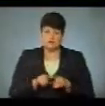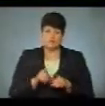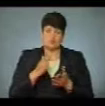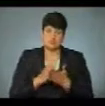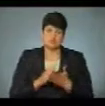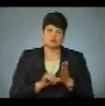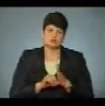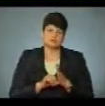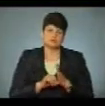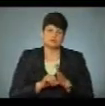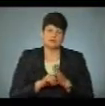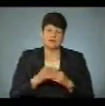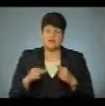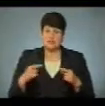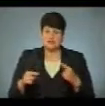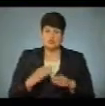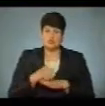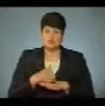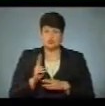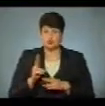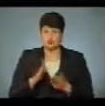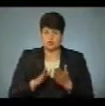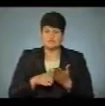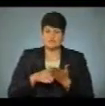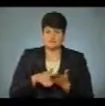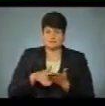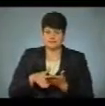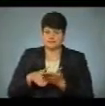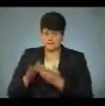Ось і інші, хто будуть задіяні якраз в допомозі з